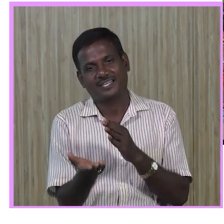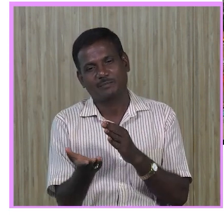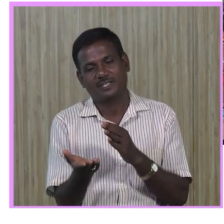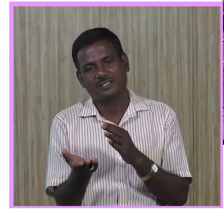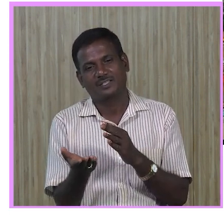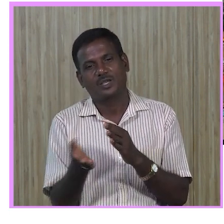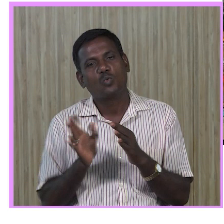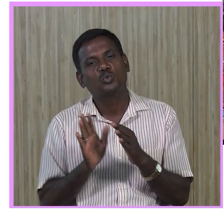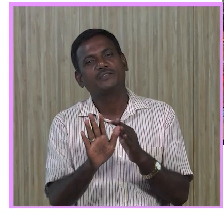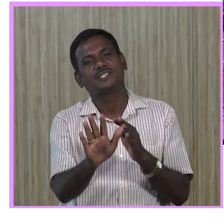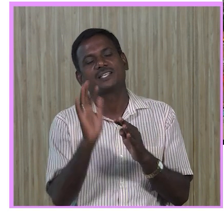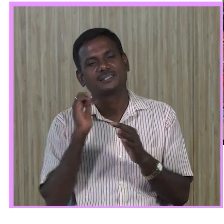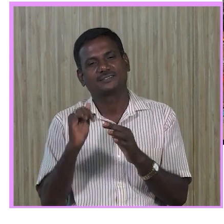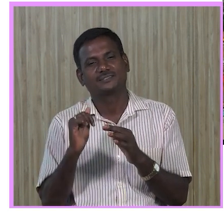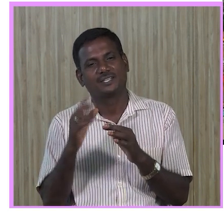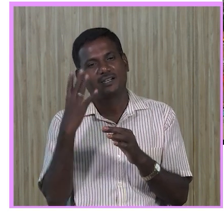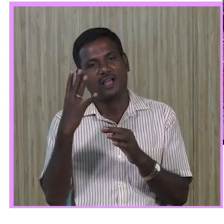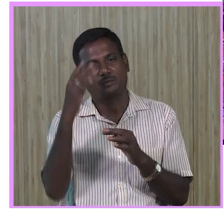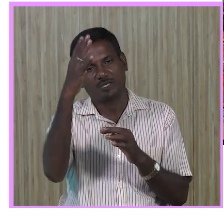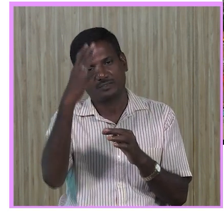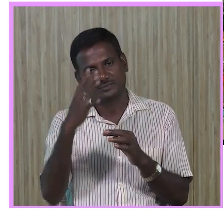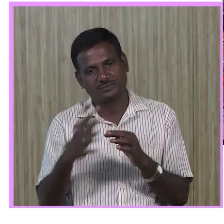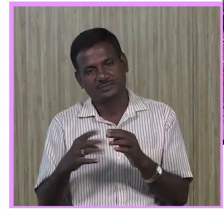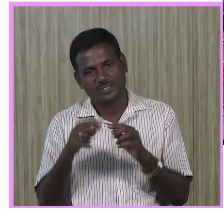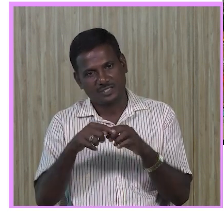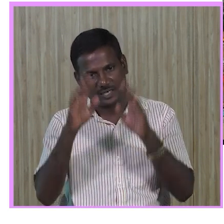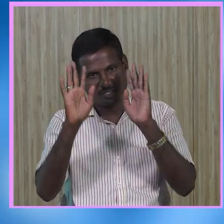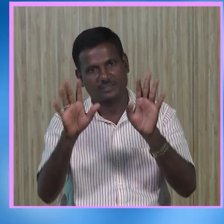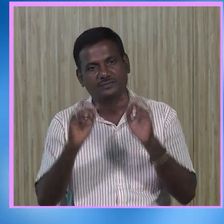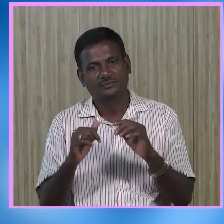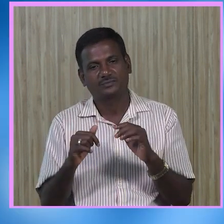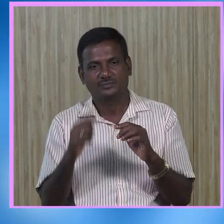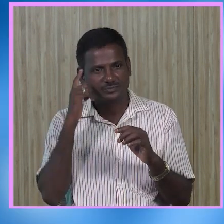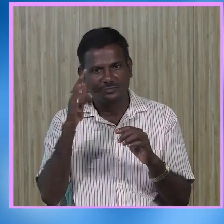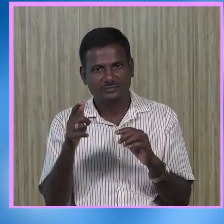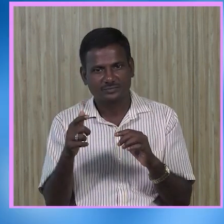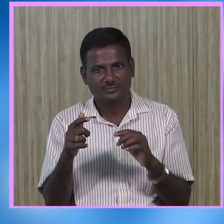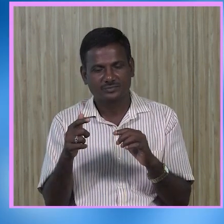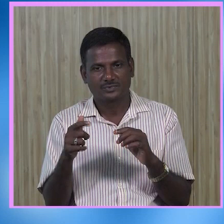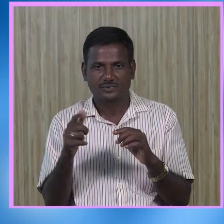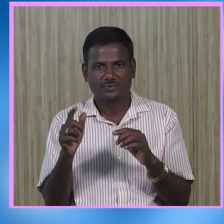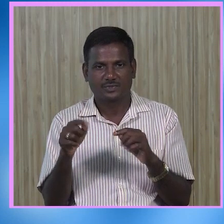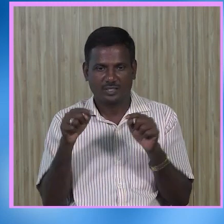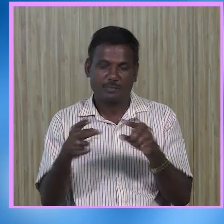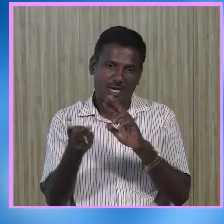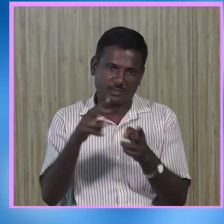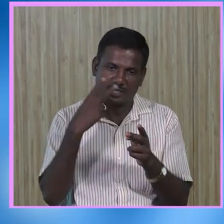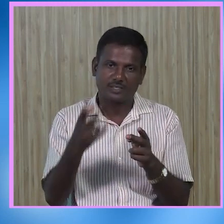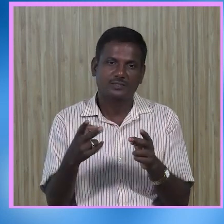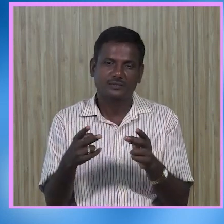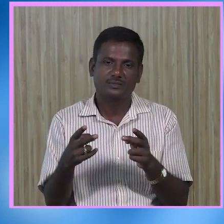என்னது, உந்து விசை அமைப்பு. இந்த நான்கு பகுதியுமே இந்த ராக்கில் நீங்கள் பார்க்கலாம். இப்போ தெரியுதுங்களா? சரி, இப்போ